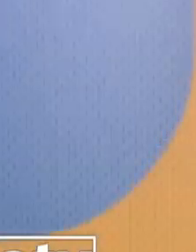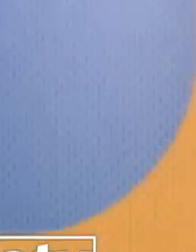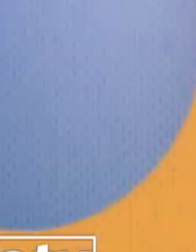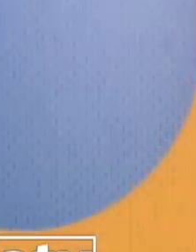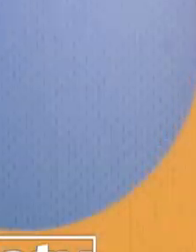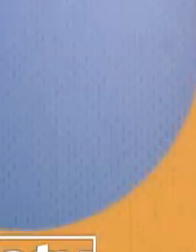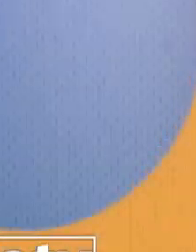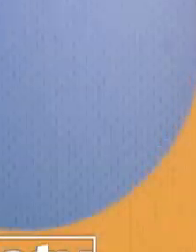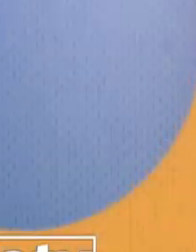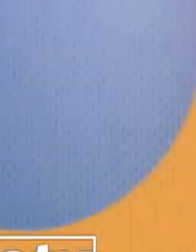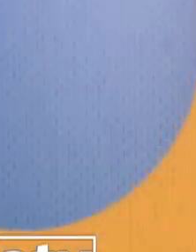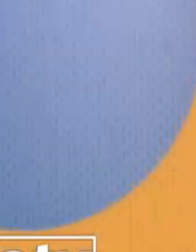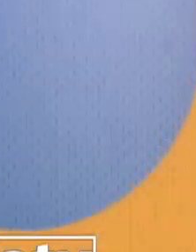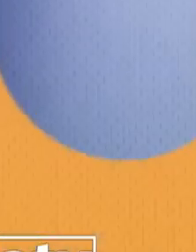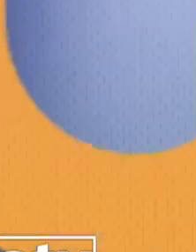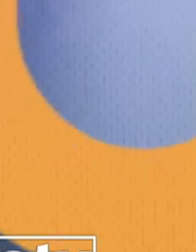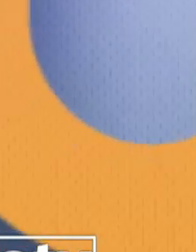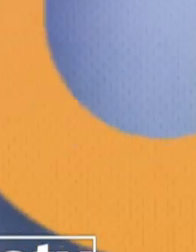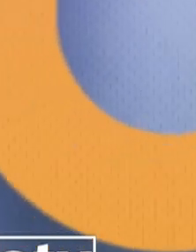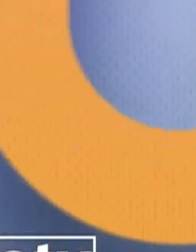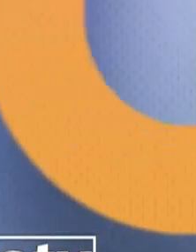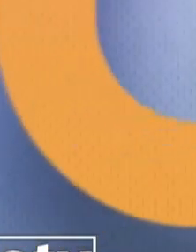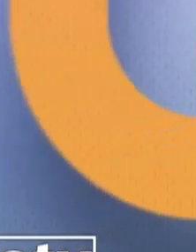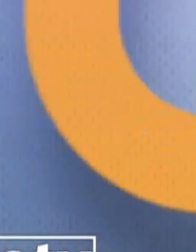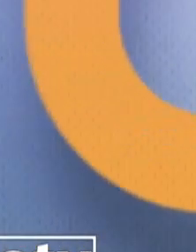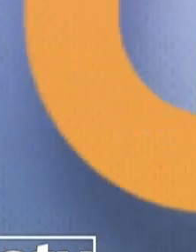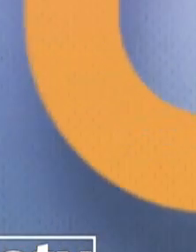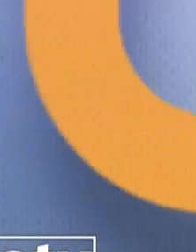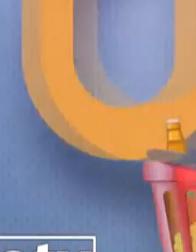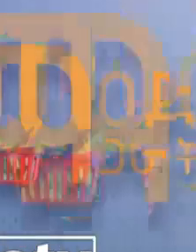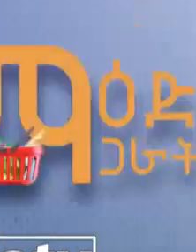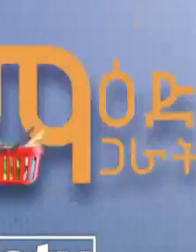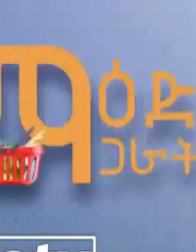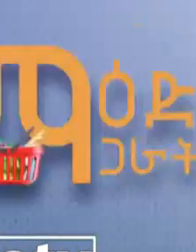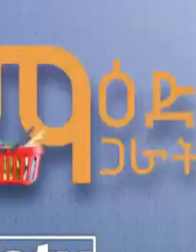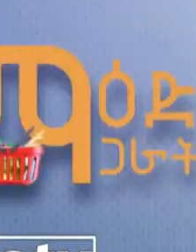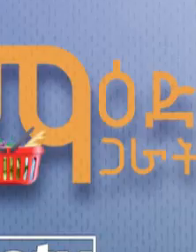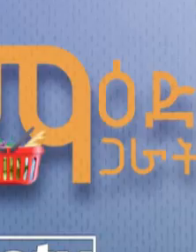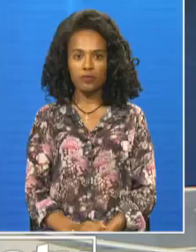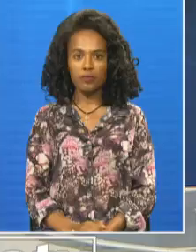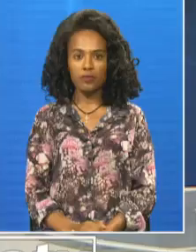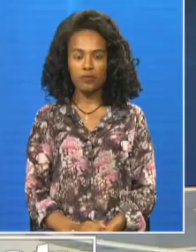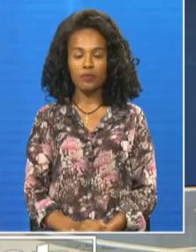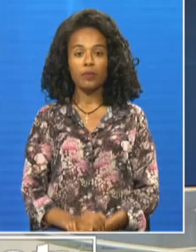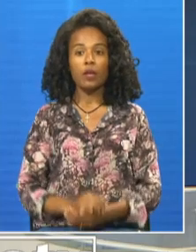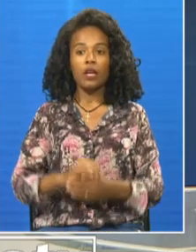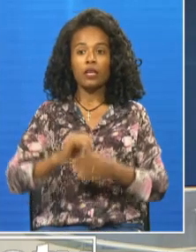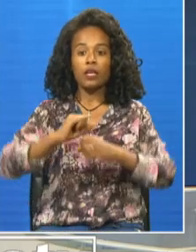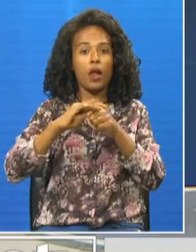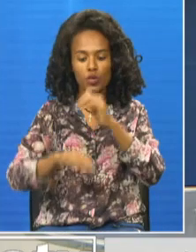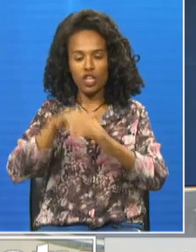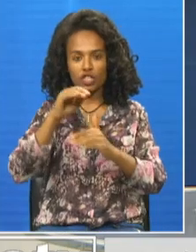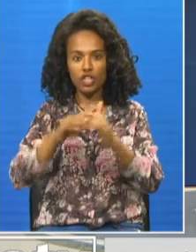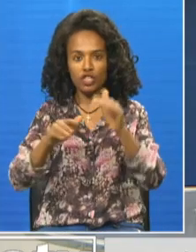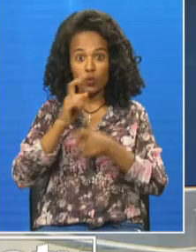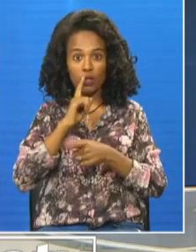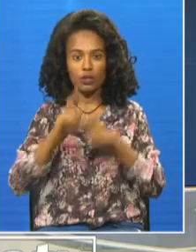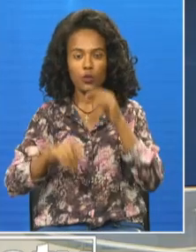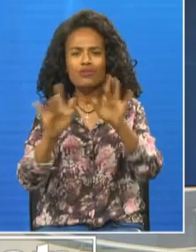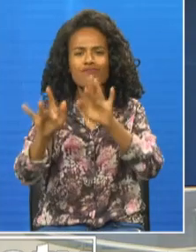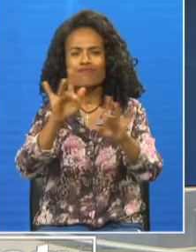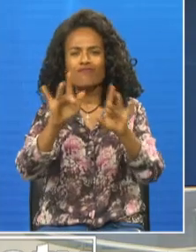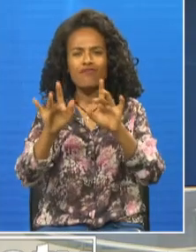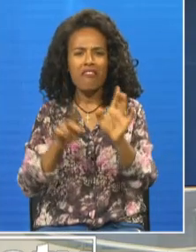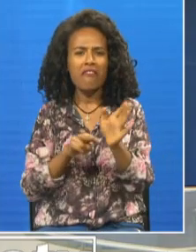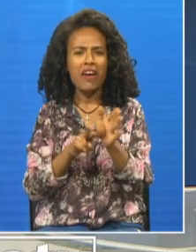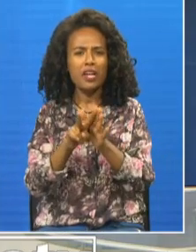የኮሮና ታጠብ ያምካሉ ሰፊ የቱሪዝም ማህበረሰብ ሰራተኞች አሉ። አሁን እንዴት